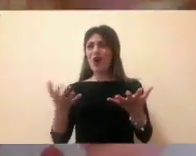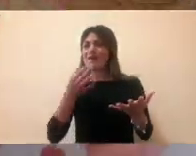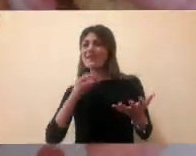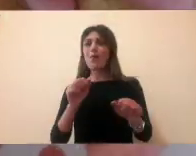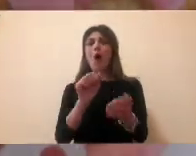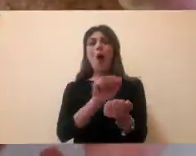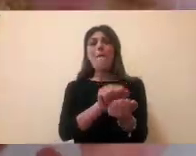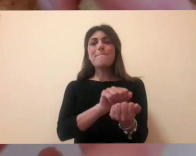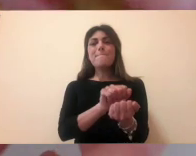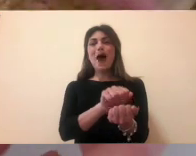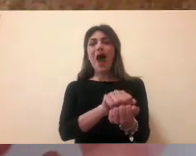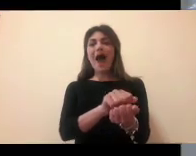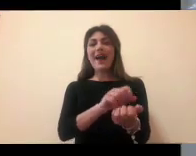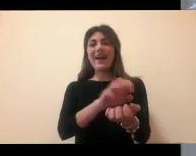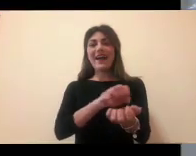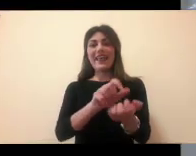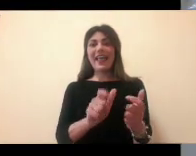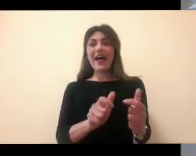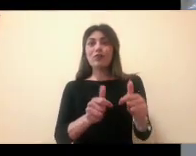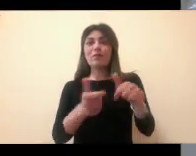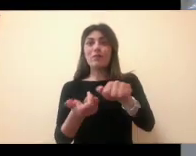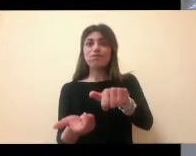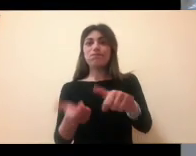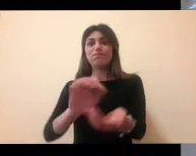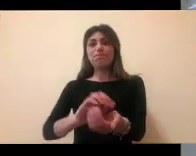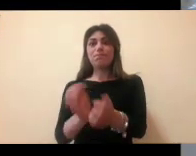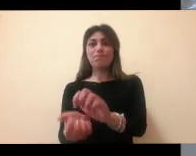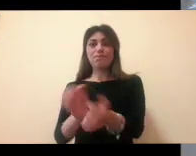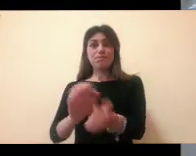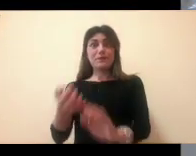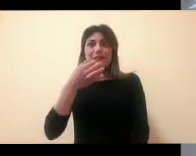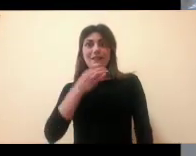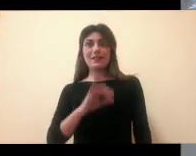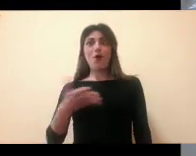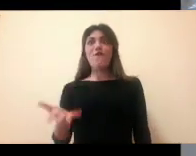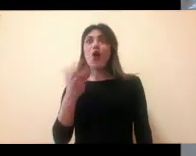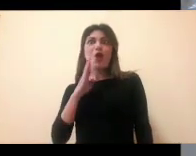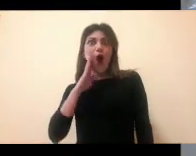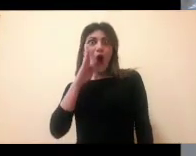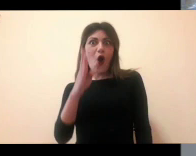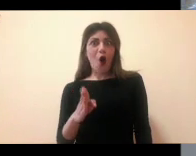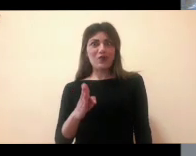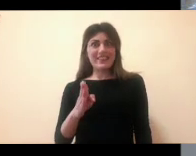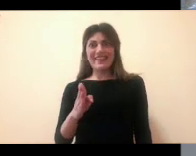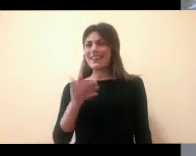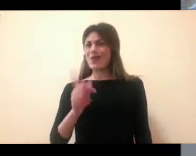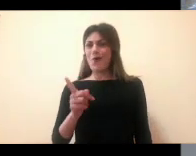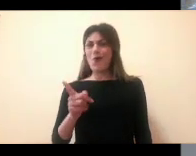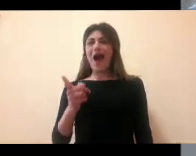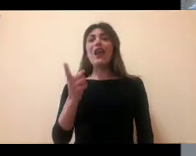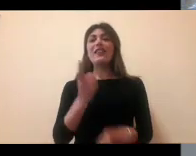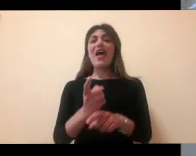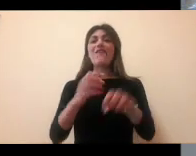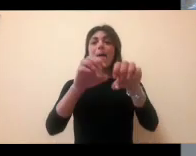passandole esternamente nel pangrattato. Un ultimo trucchetto che voglio lasciarvi prima di infornare le vostre polpette è quello di schiacciarle un